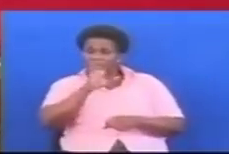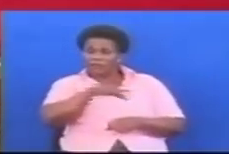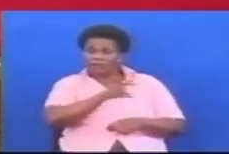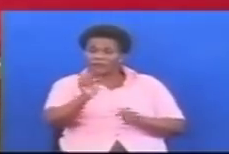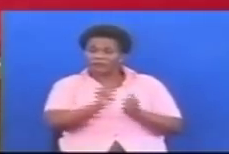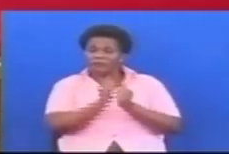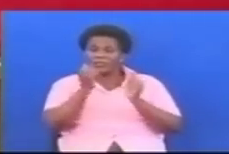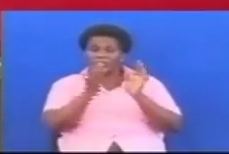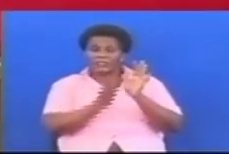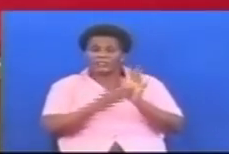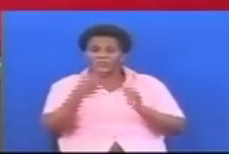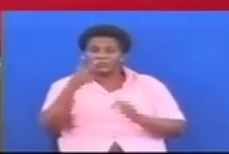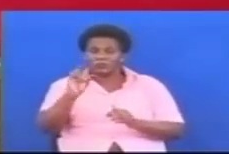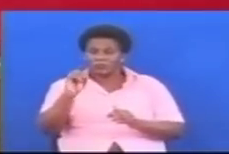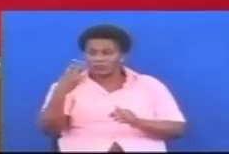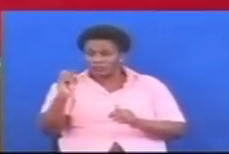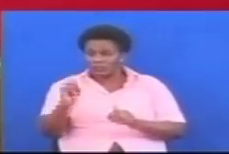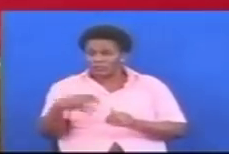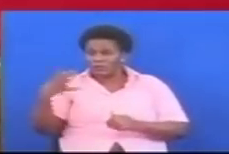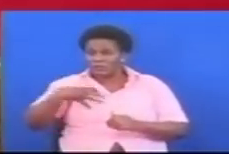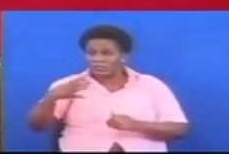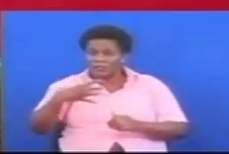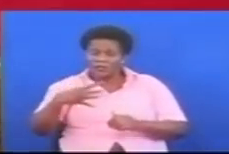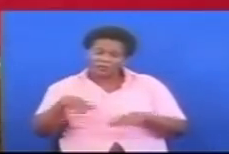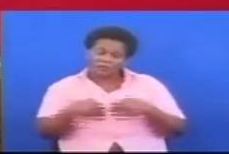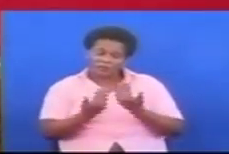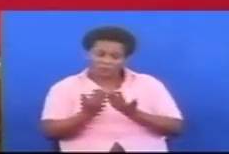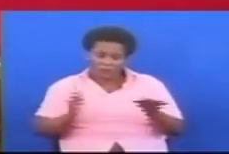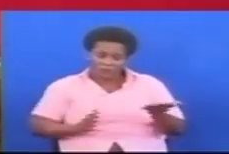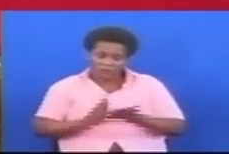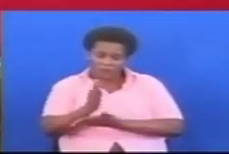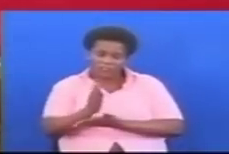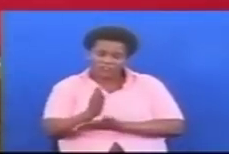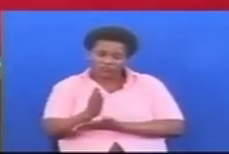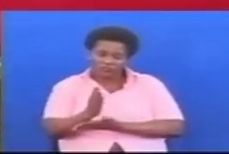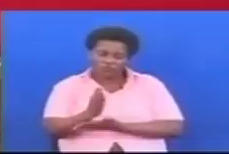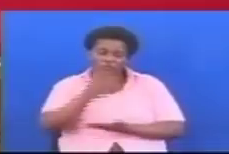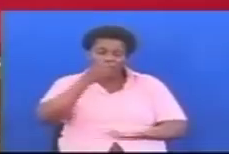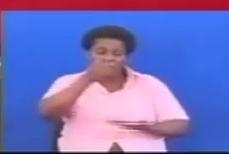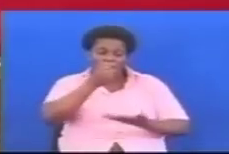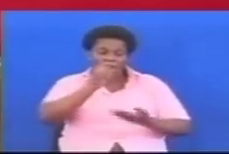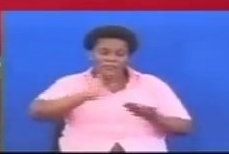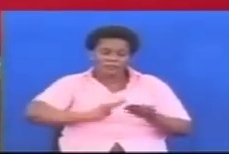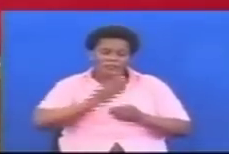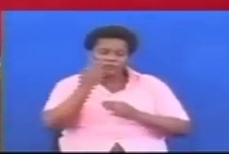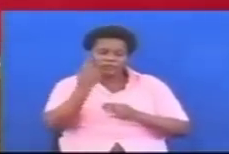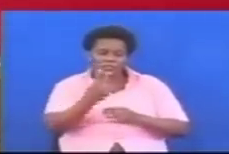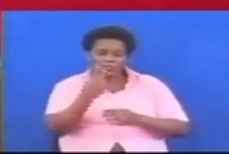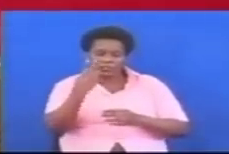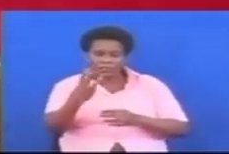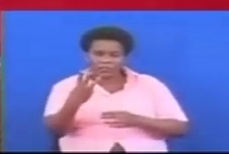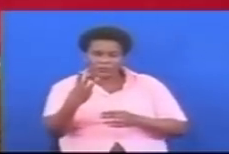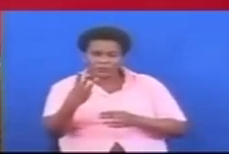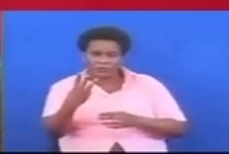2019-2020, Wizara ya Maji inaomba kuidhinisha kiasi cha shilingi bilioni 23